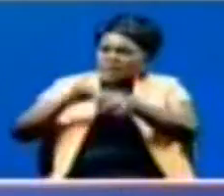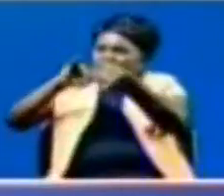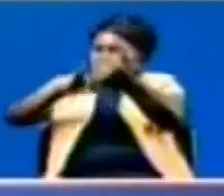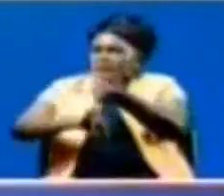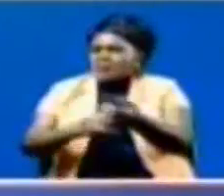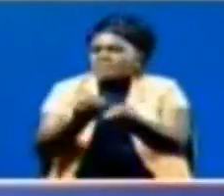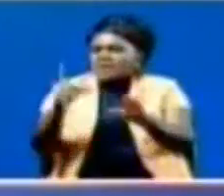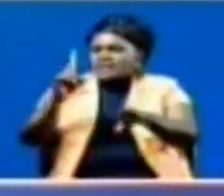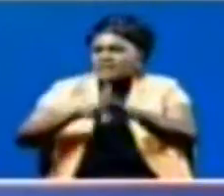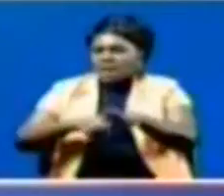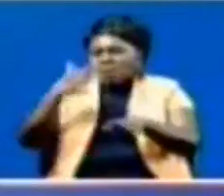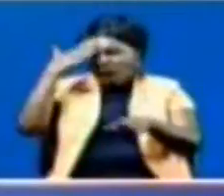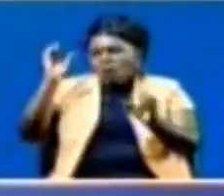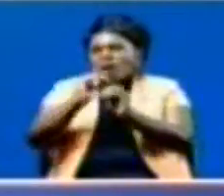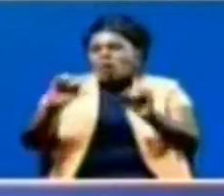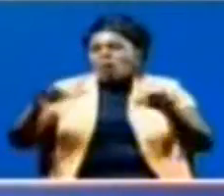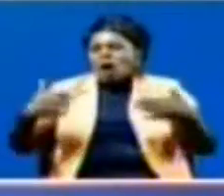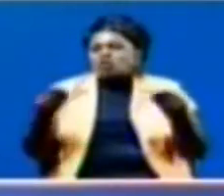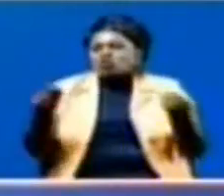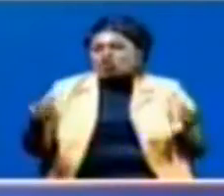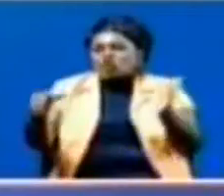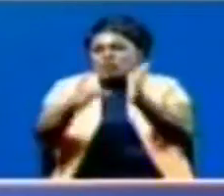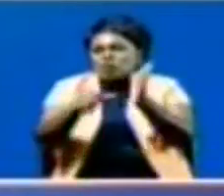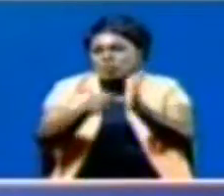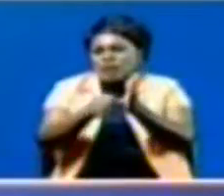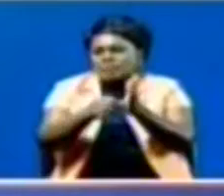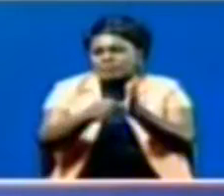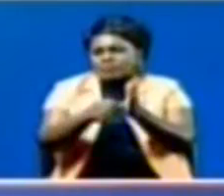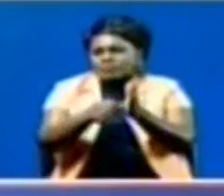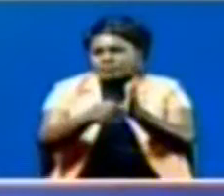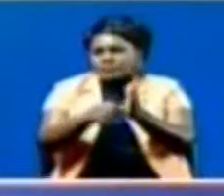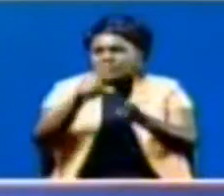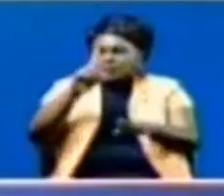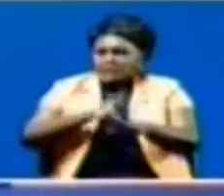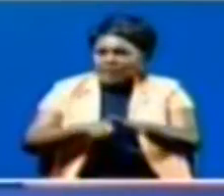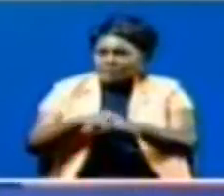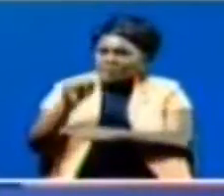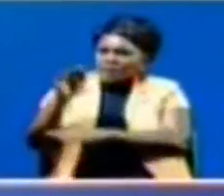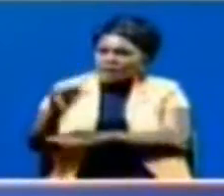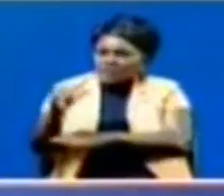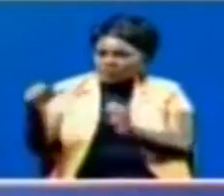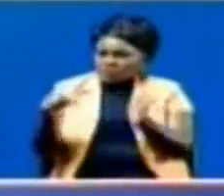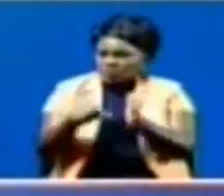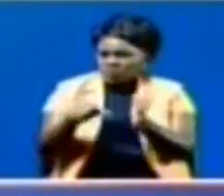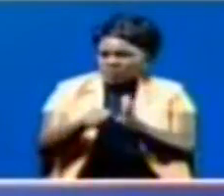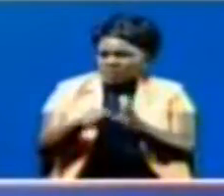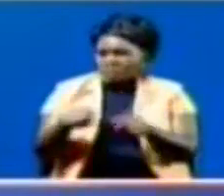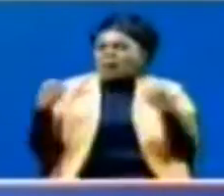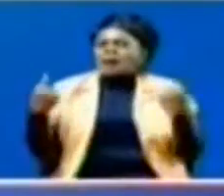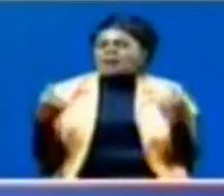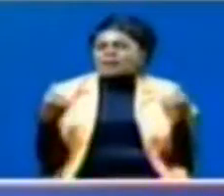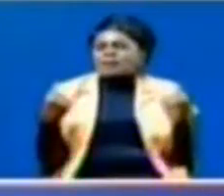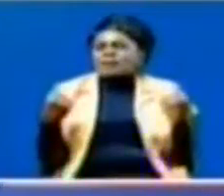mara nyingi hawajui kuzungumzia tatizo kama lipo, kwamba tutalitatua namna gani. Wanapoanza kuulizana habari za matatizo nyumbani